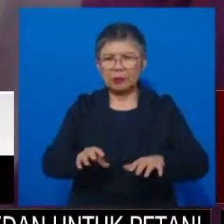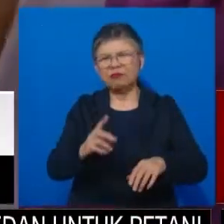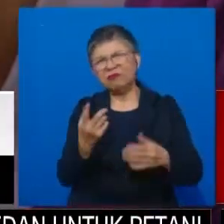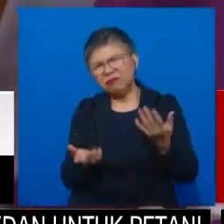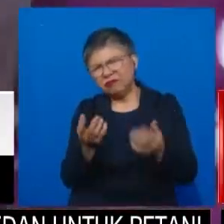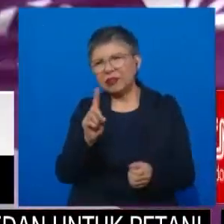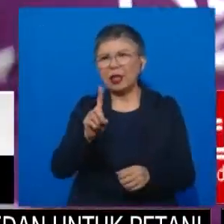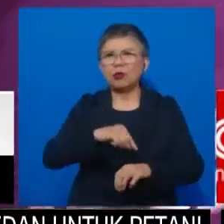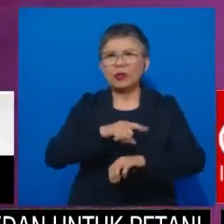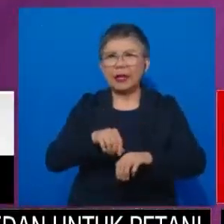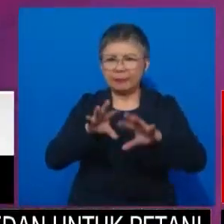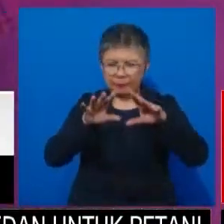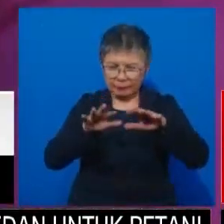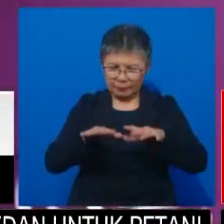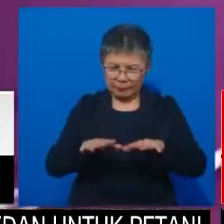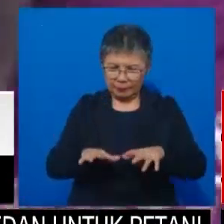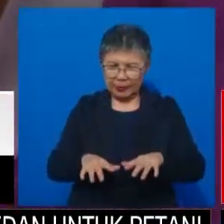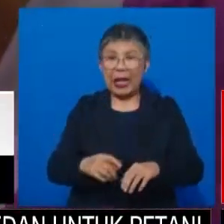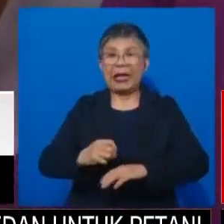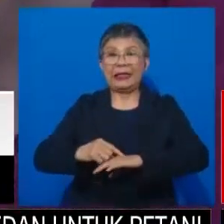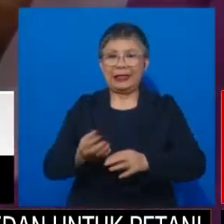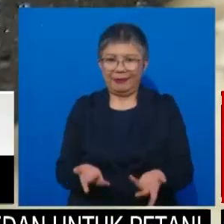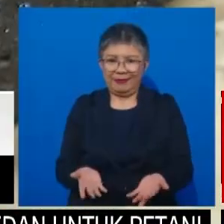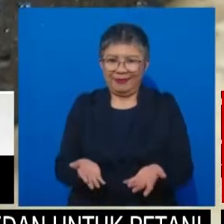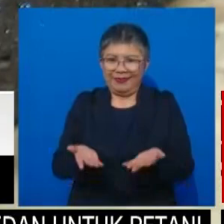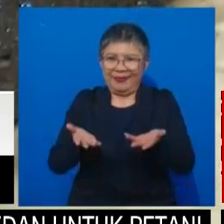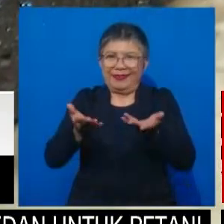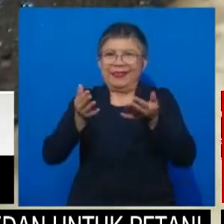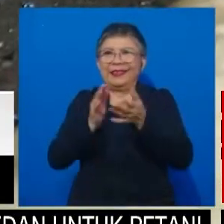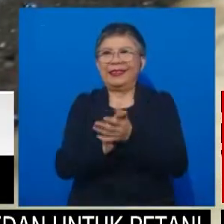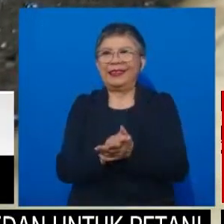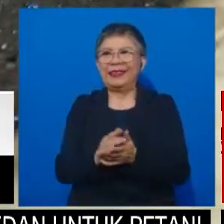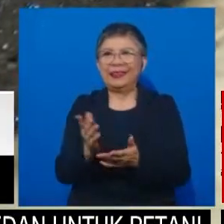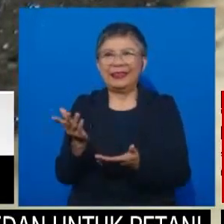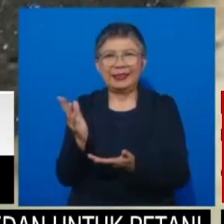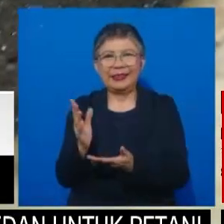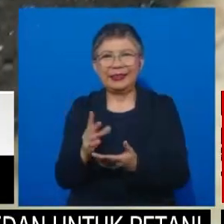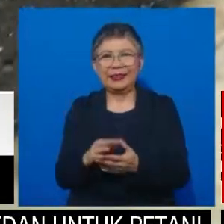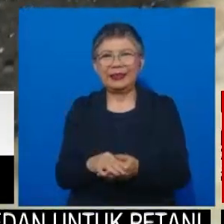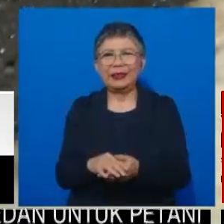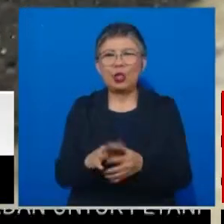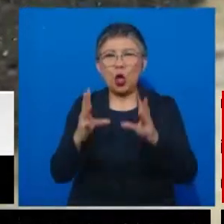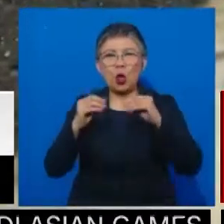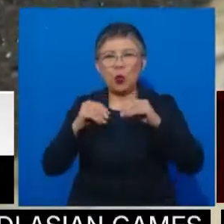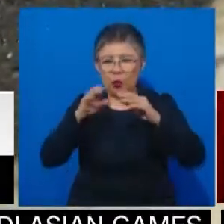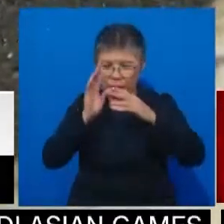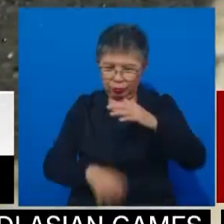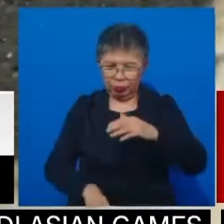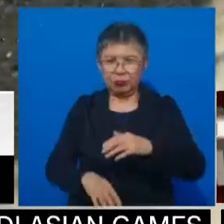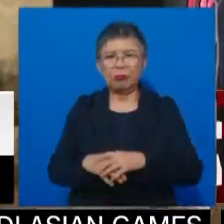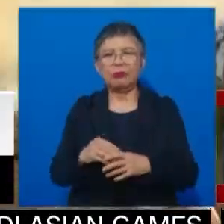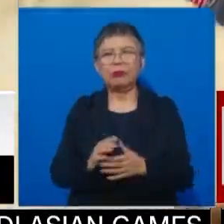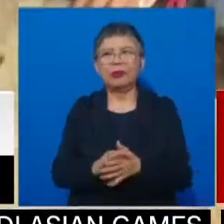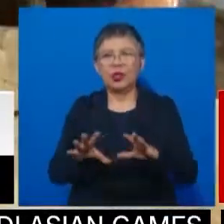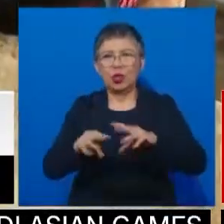jam. Nantinya, cacing sutra akan naik sendiri sehingga yang tertinggal hanyalah endapan lumpur.